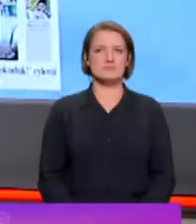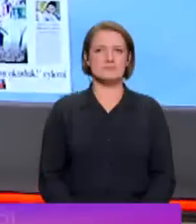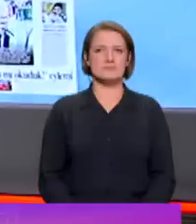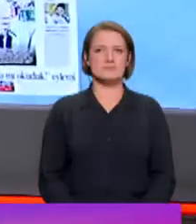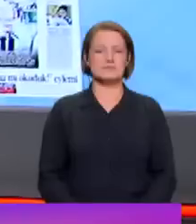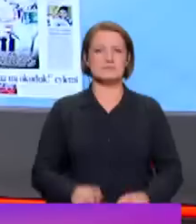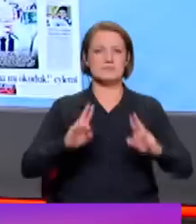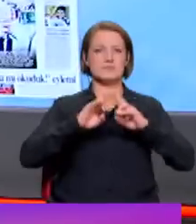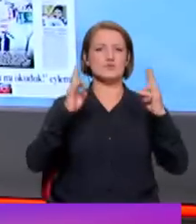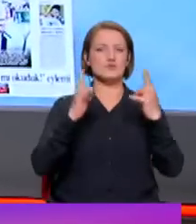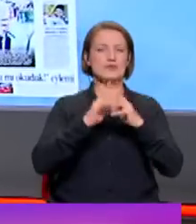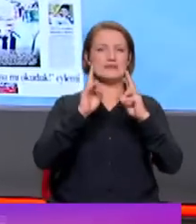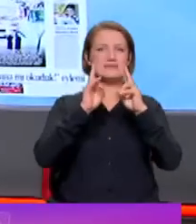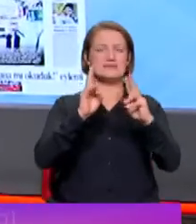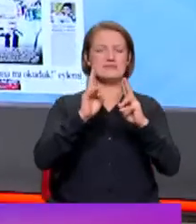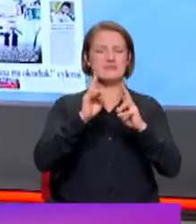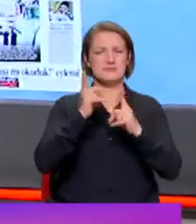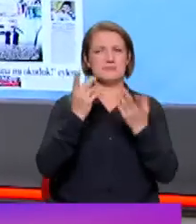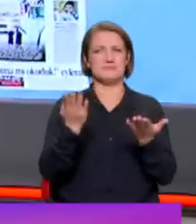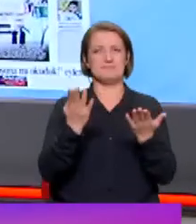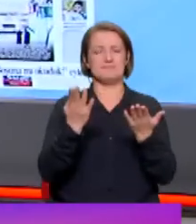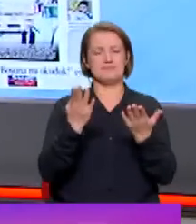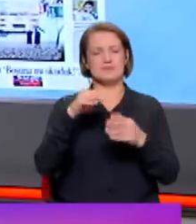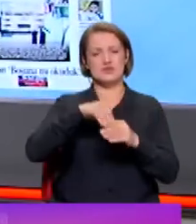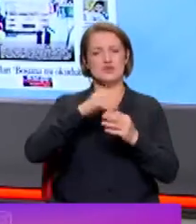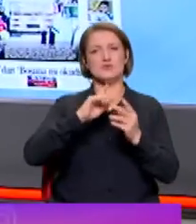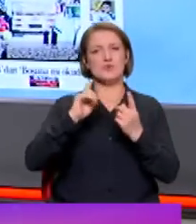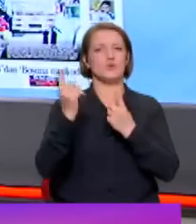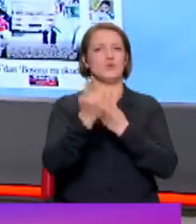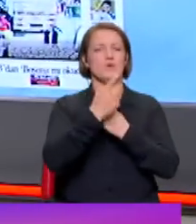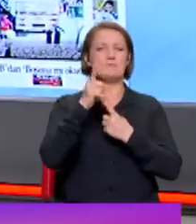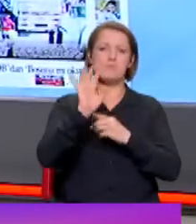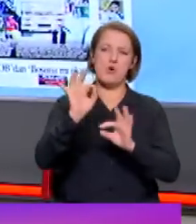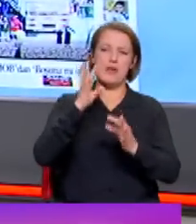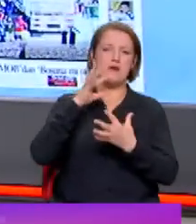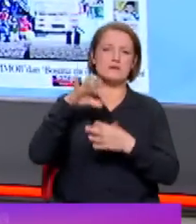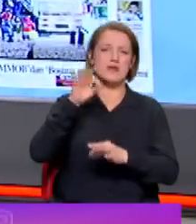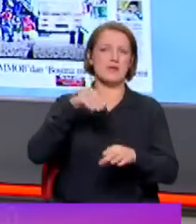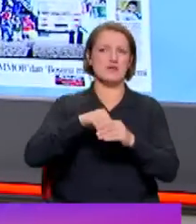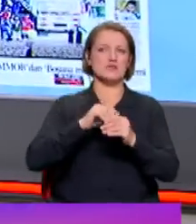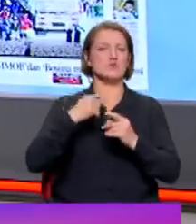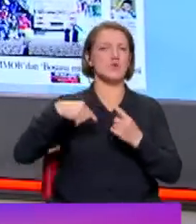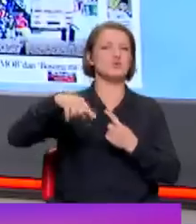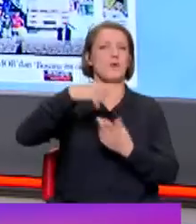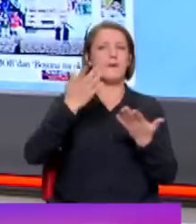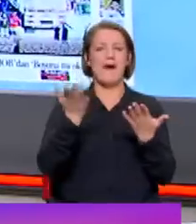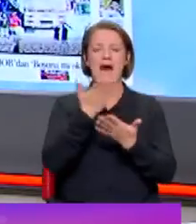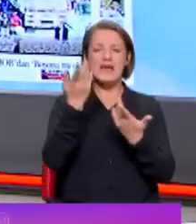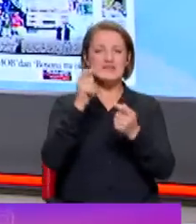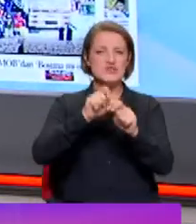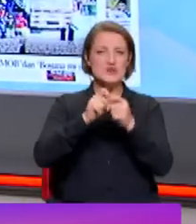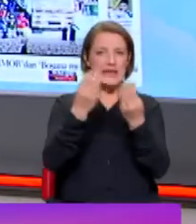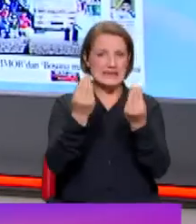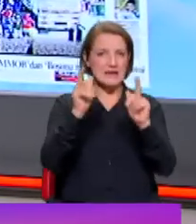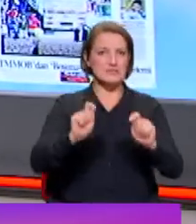bu sizin yüzü suyu hürmetine dönüyor Efendim Böyle insanların yüzü suyu hürmetine dönüyor gerçekten Herkes işini iyi yapsa